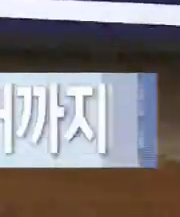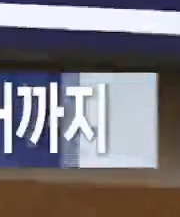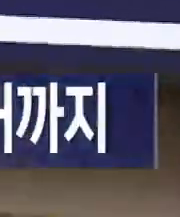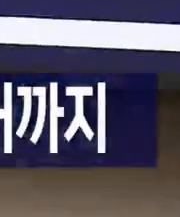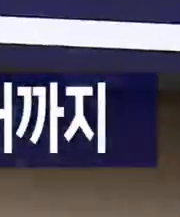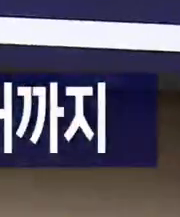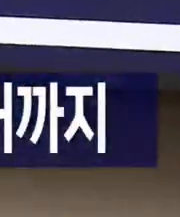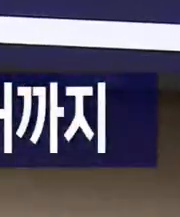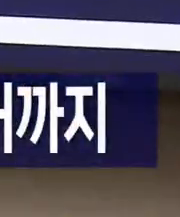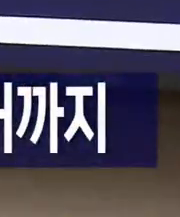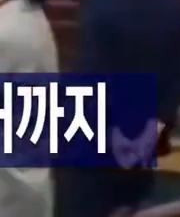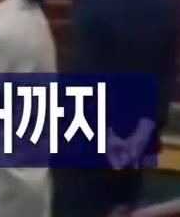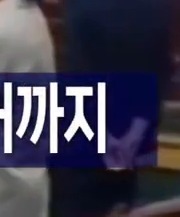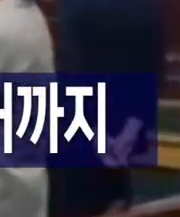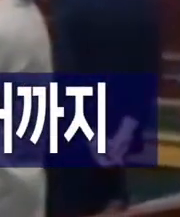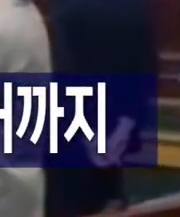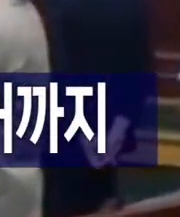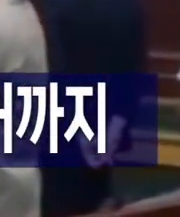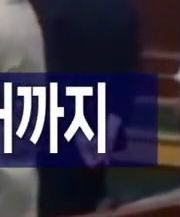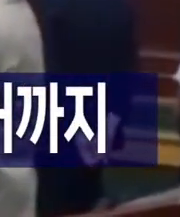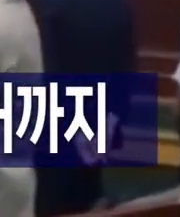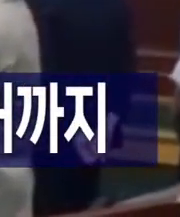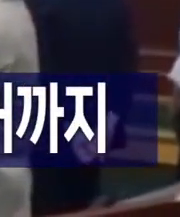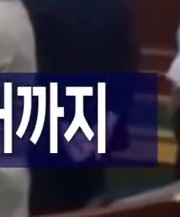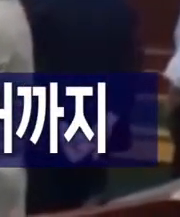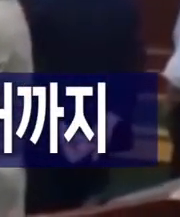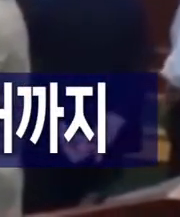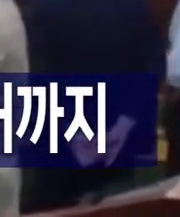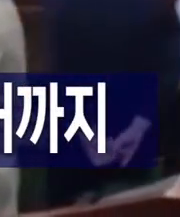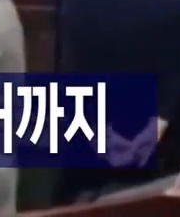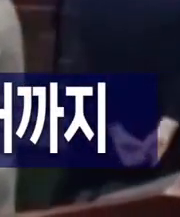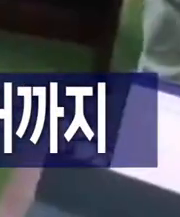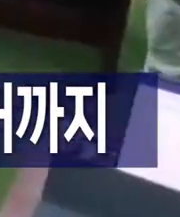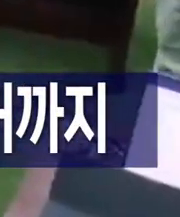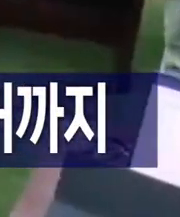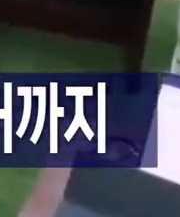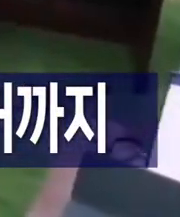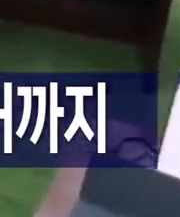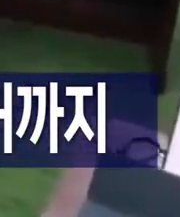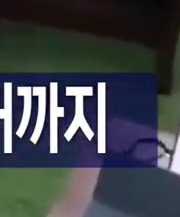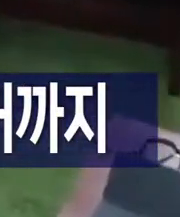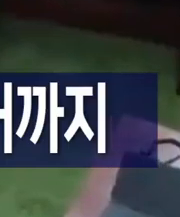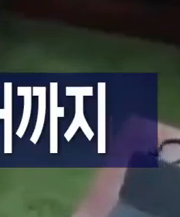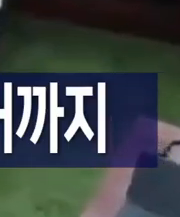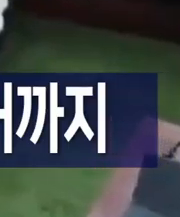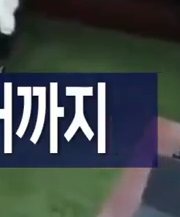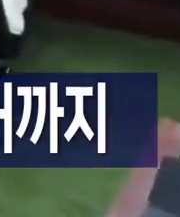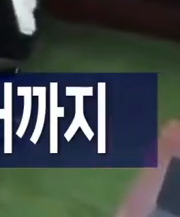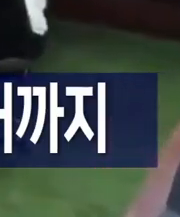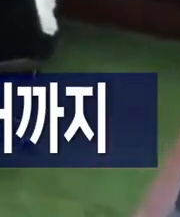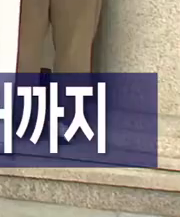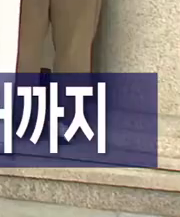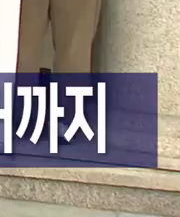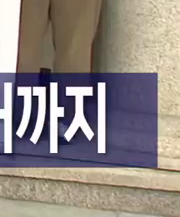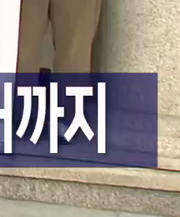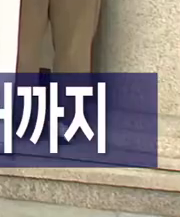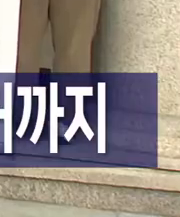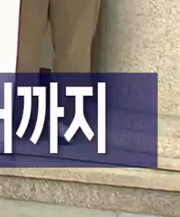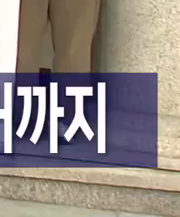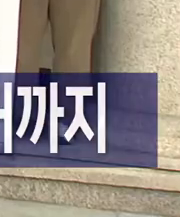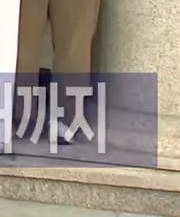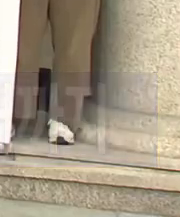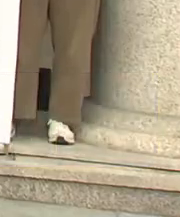시민단체가 개회를 앞둔 음성군의회 본회의장을 점거했습니다. 주민 발의로 추진하던 생활임금 조례안이 부결된 것에